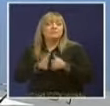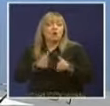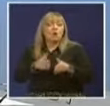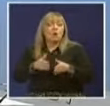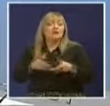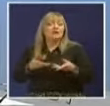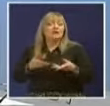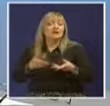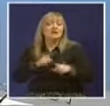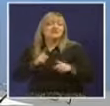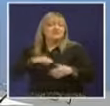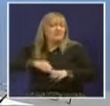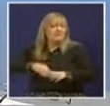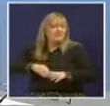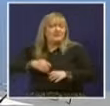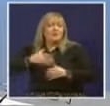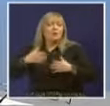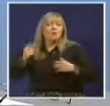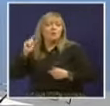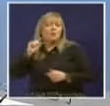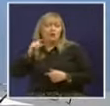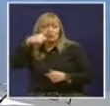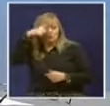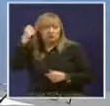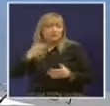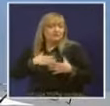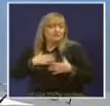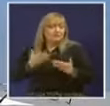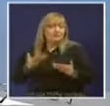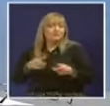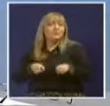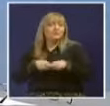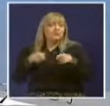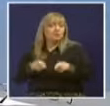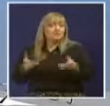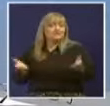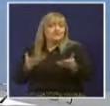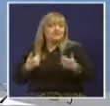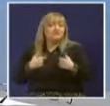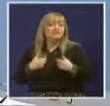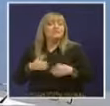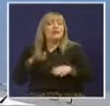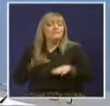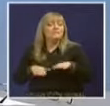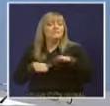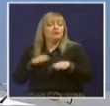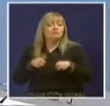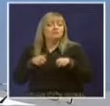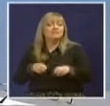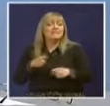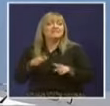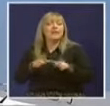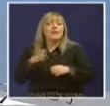по-лесно. Не се мие, по-малко труд и така нататък и така нататък. И по този начин ние бавно с тези